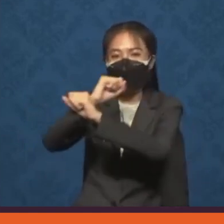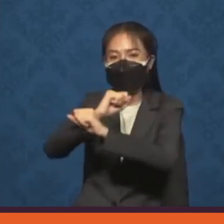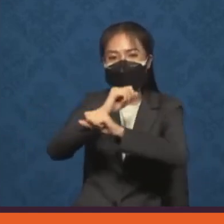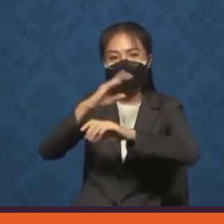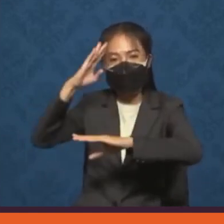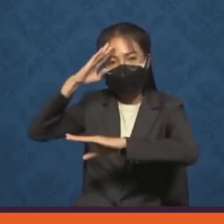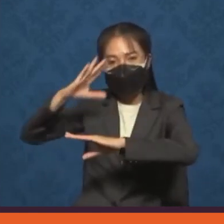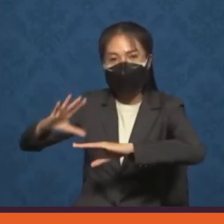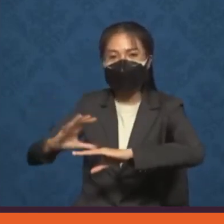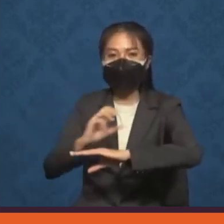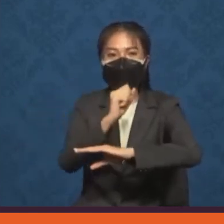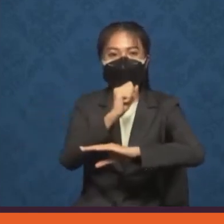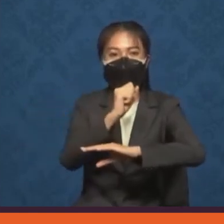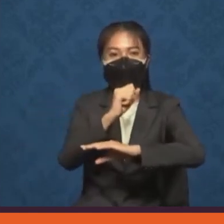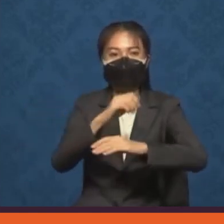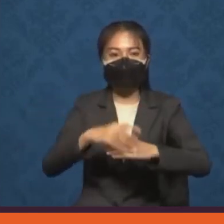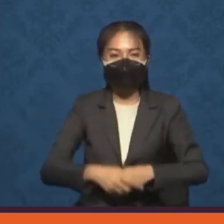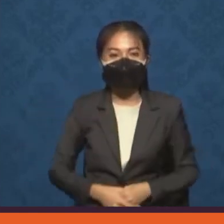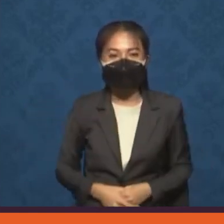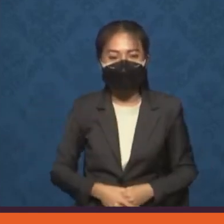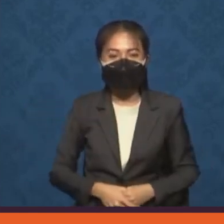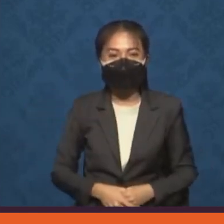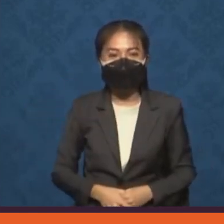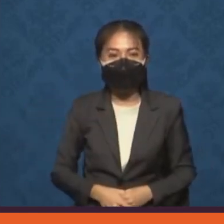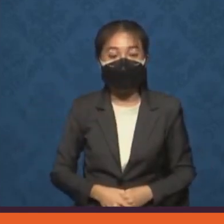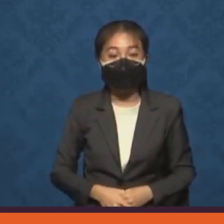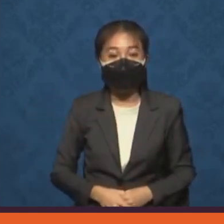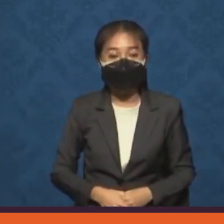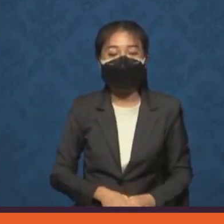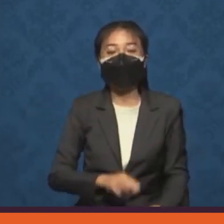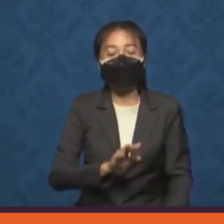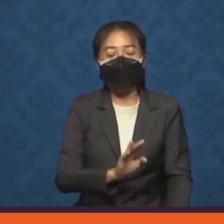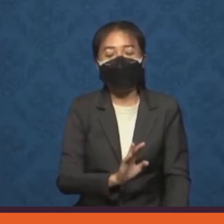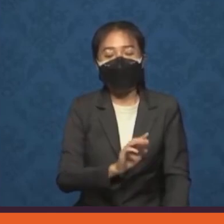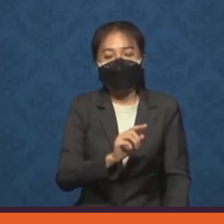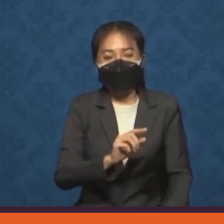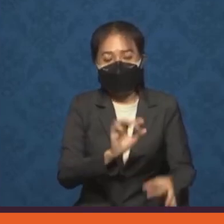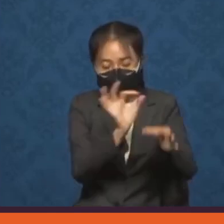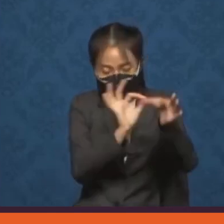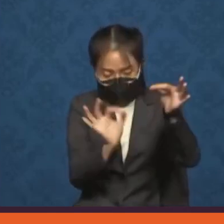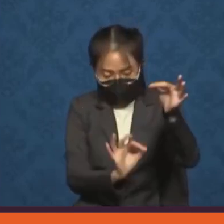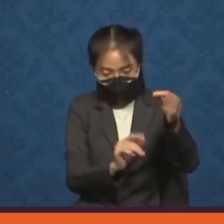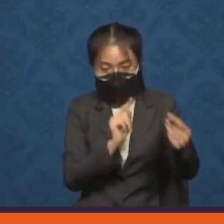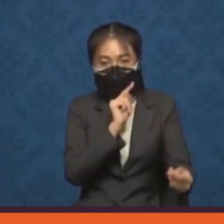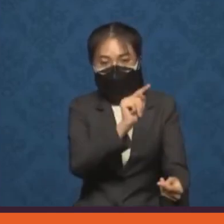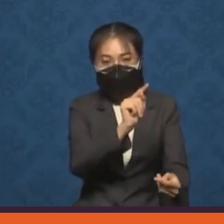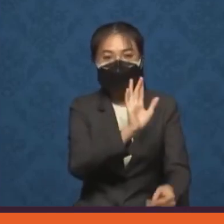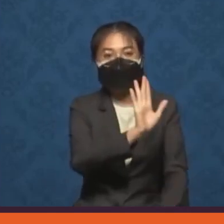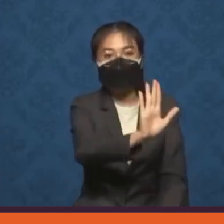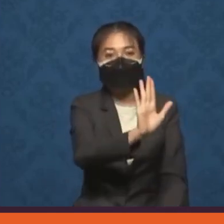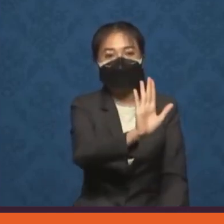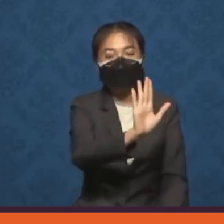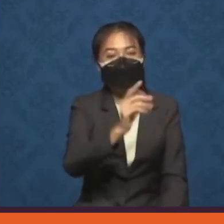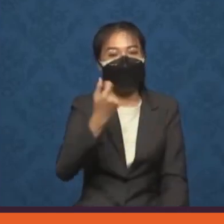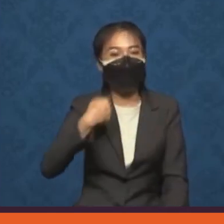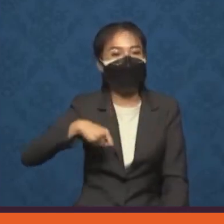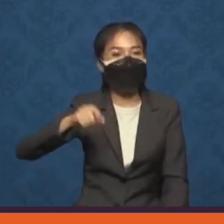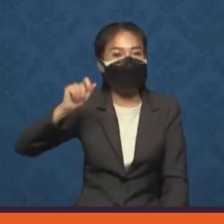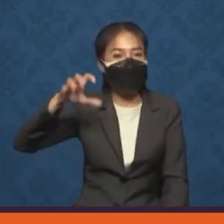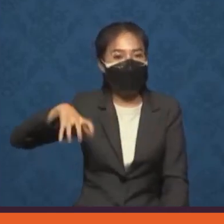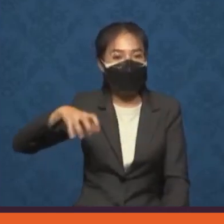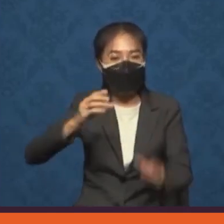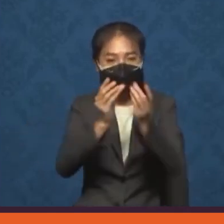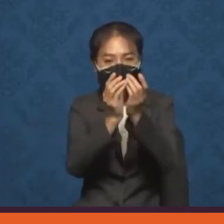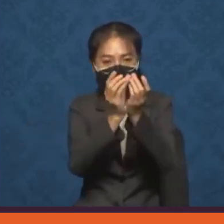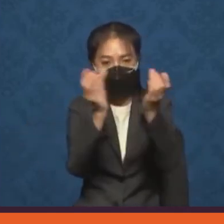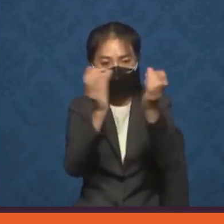มาครับเกี่ยวกับกรณีที่เราเขียนเอาไว้ว่าห้ามศาลรัฐธรรมนูญเข้าไปขัดขวางในการแก้ไขรัฐธรรมนูญผมเรียนแบบนี้ครับเรื่องนี้อา